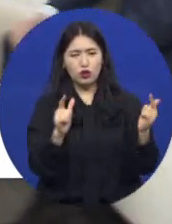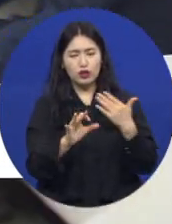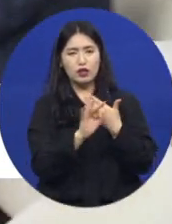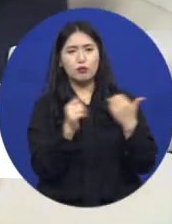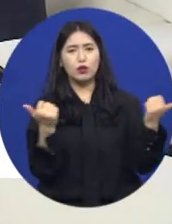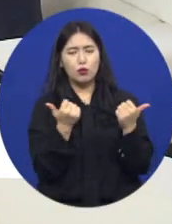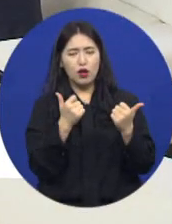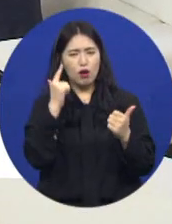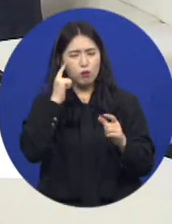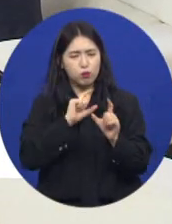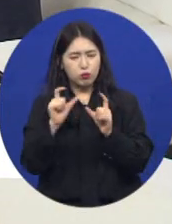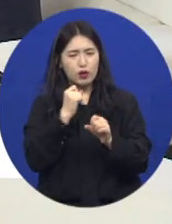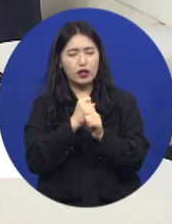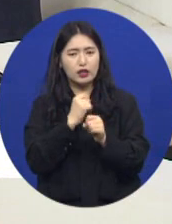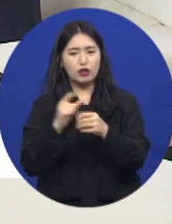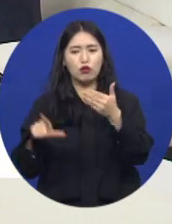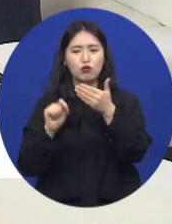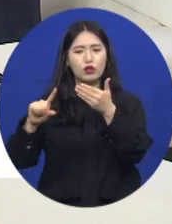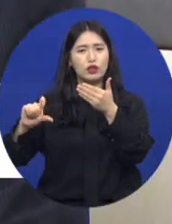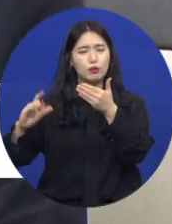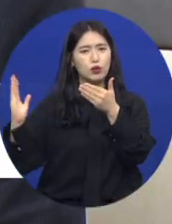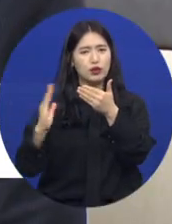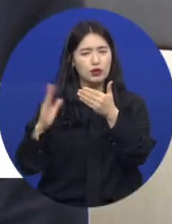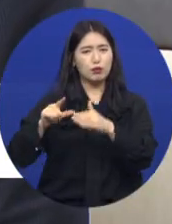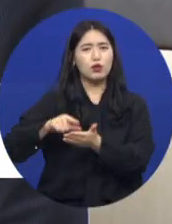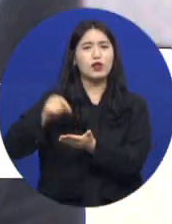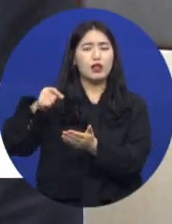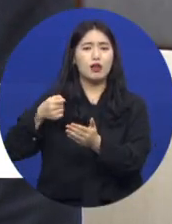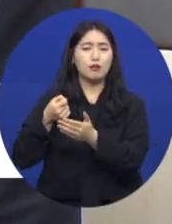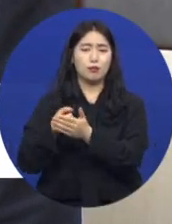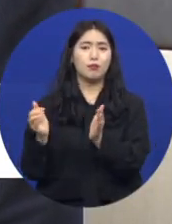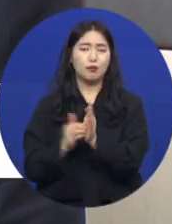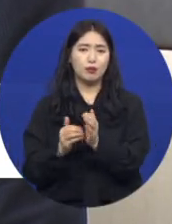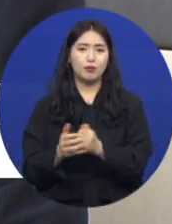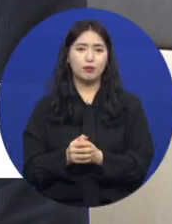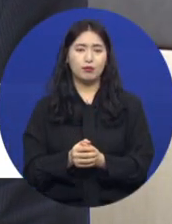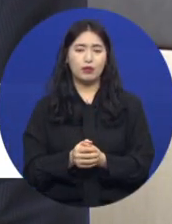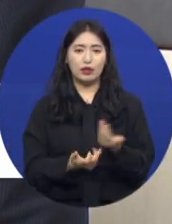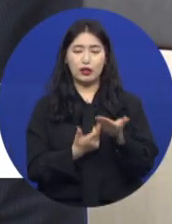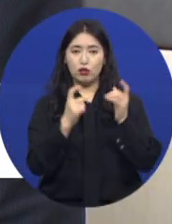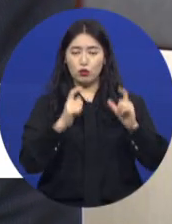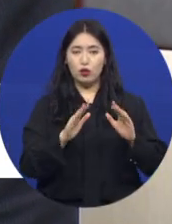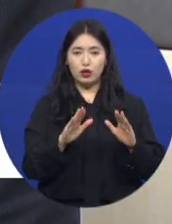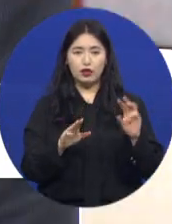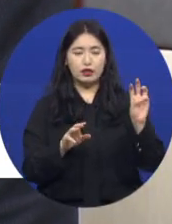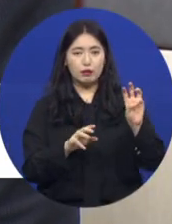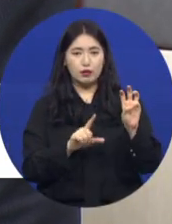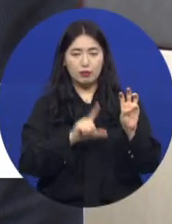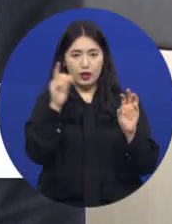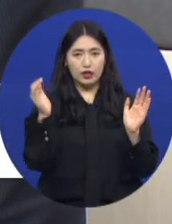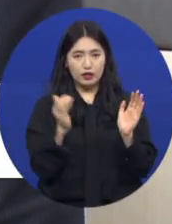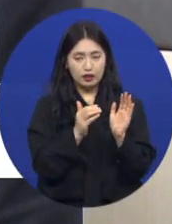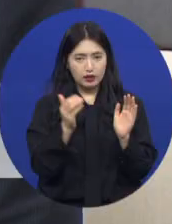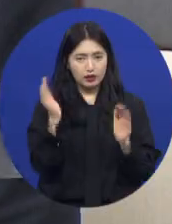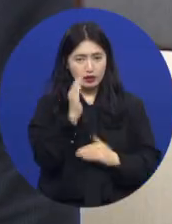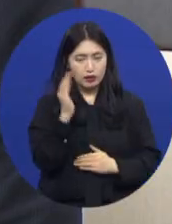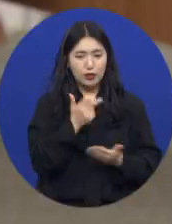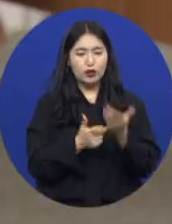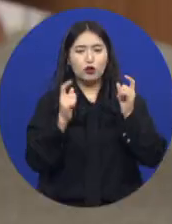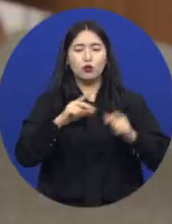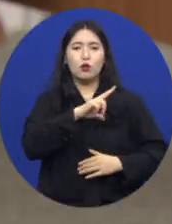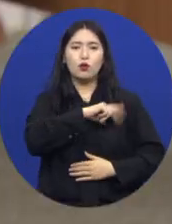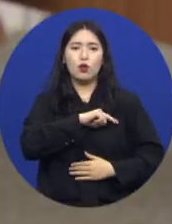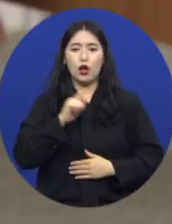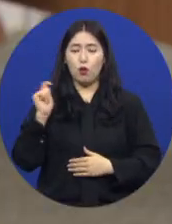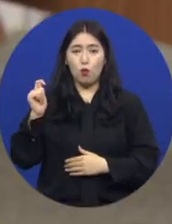다음 달 15일쯤 진행하는 것으로 잠정 결정했습니다. 제주도는 오는 30일쯤 제주도의회에